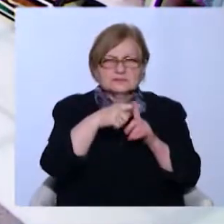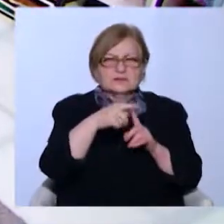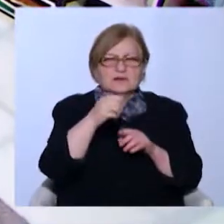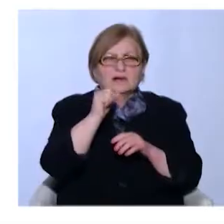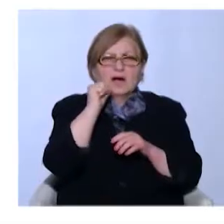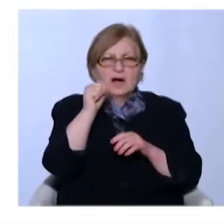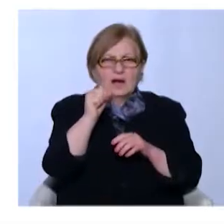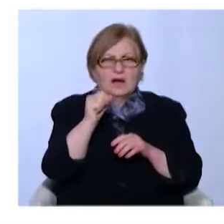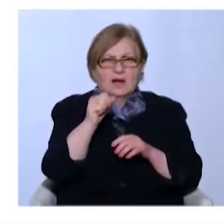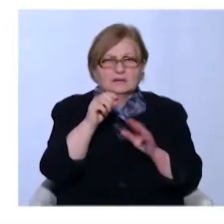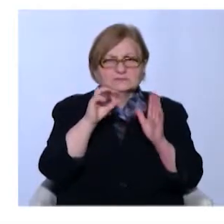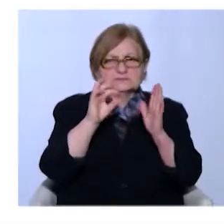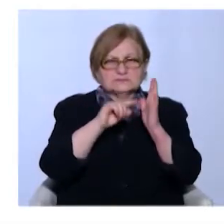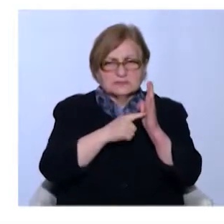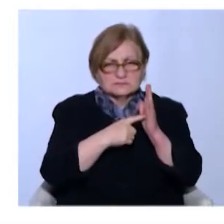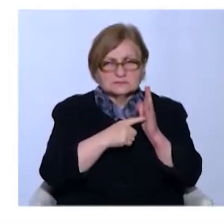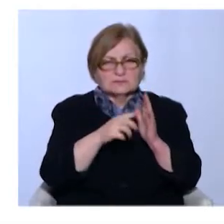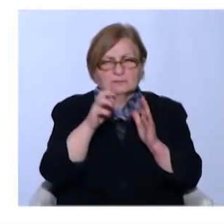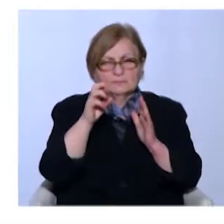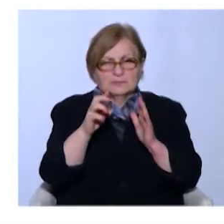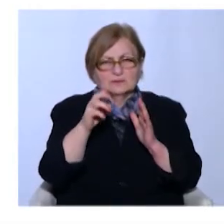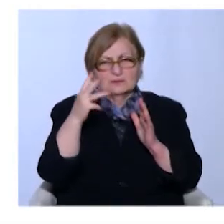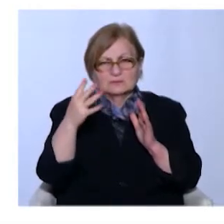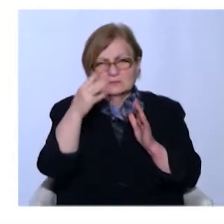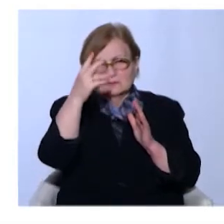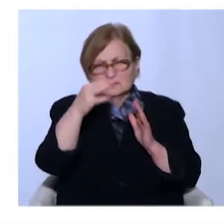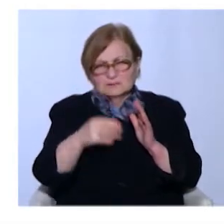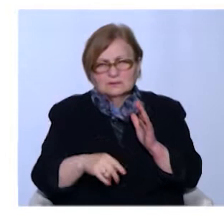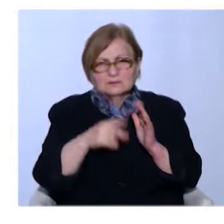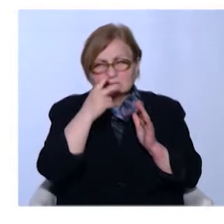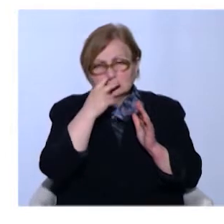გადის A 3-5 წერტილზე, B 1-7 და C 2-4